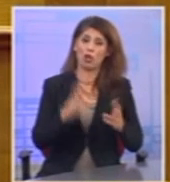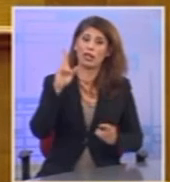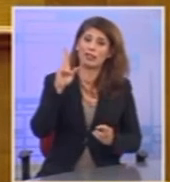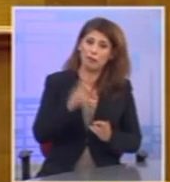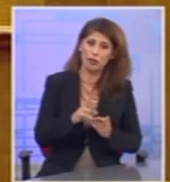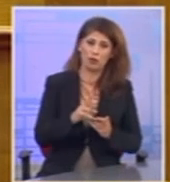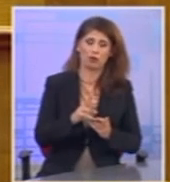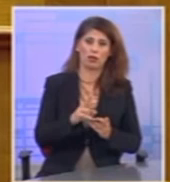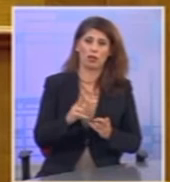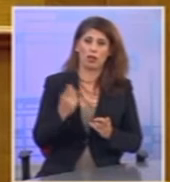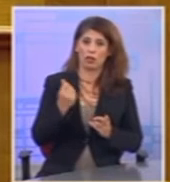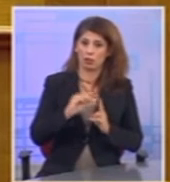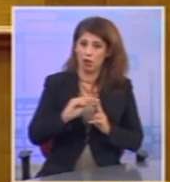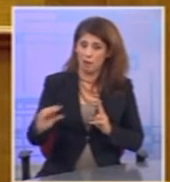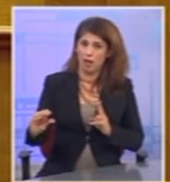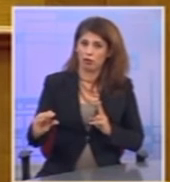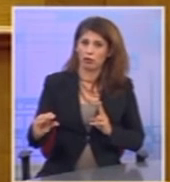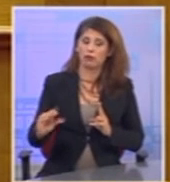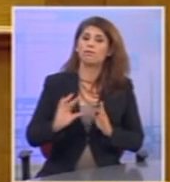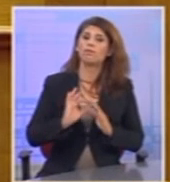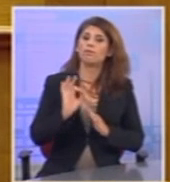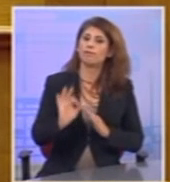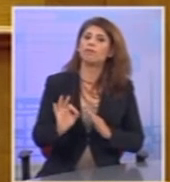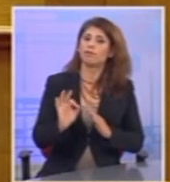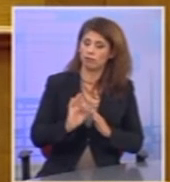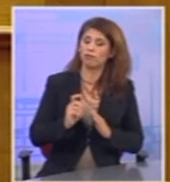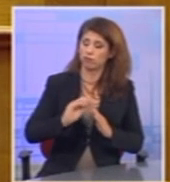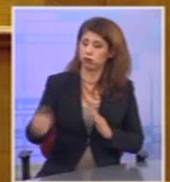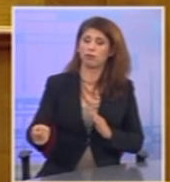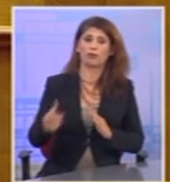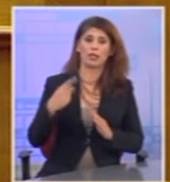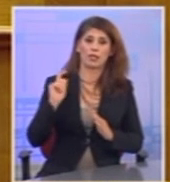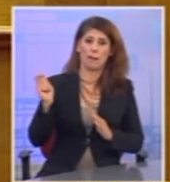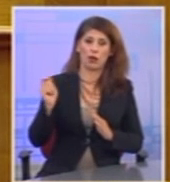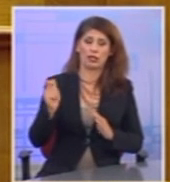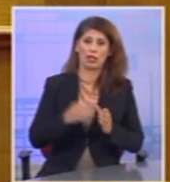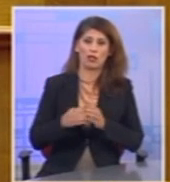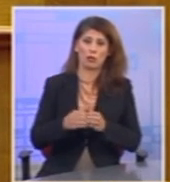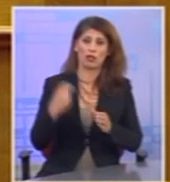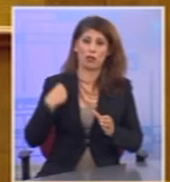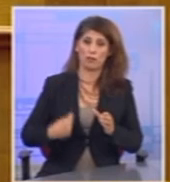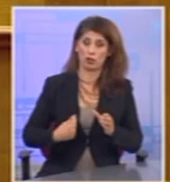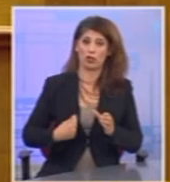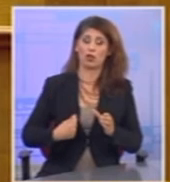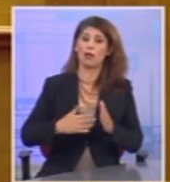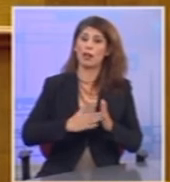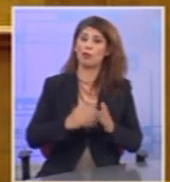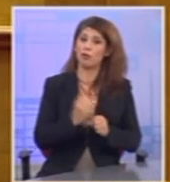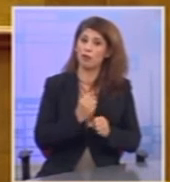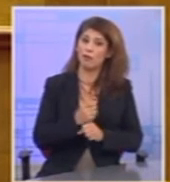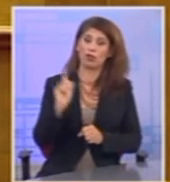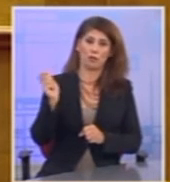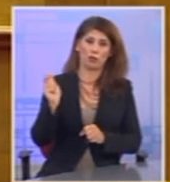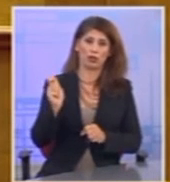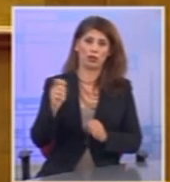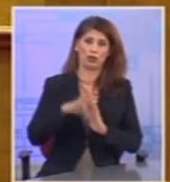μείωση του χρήματος που φτάνει στα πολιτικά κόμματα, τη μείωση των δημοσίων υπαλλήλων που δουλεύουν για το πολιτικό σύστημα.